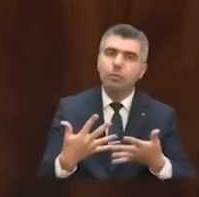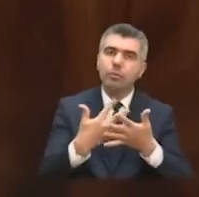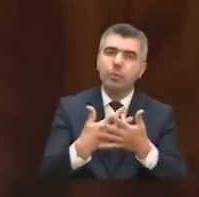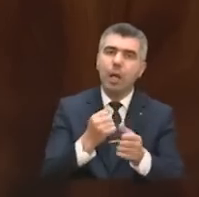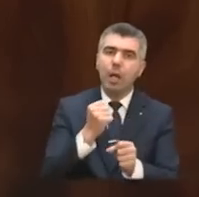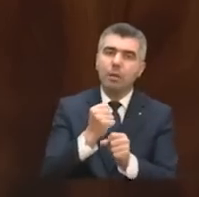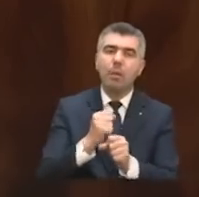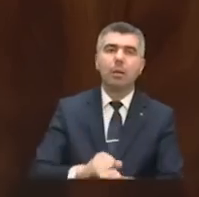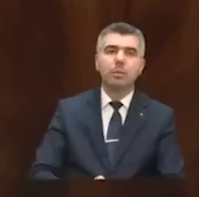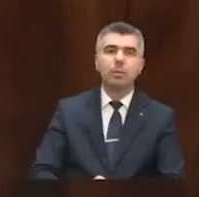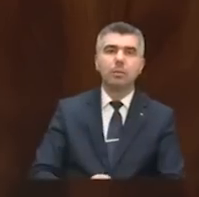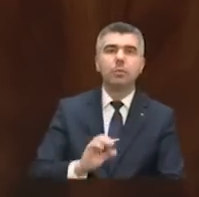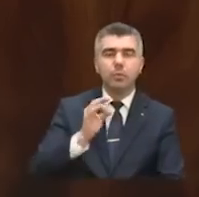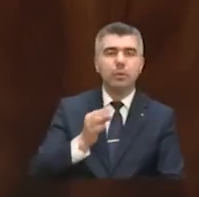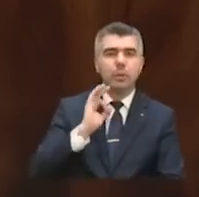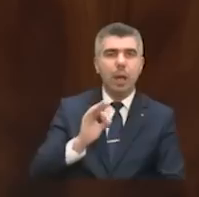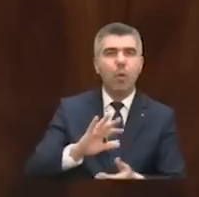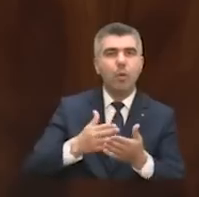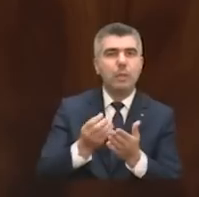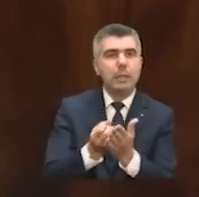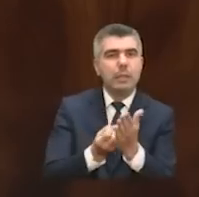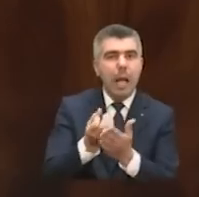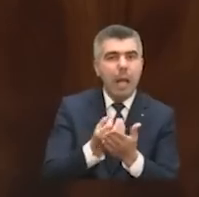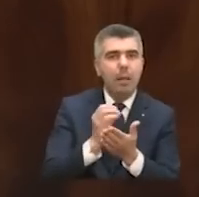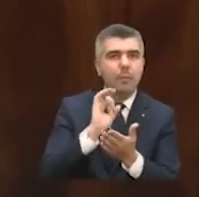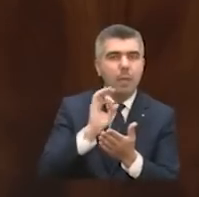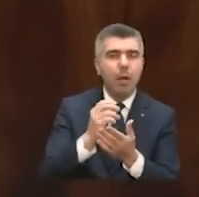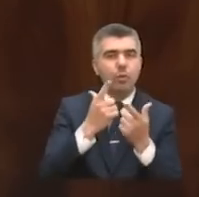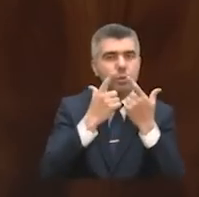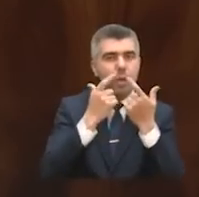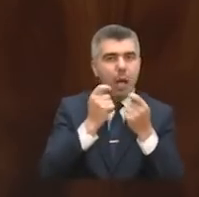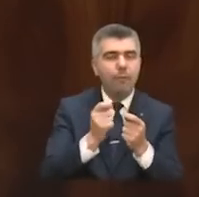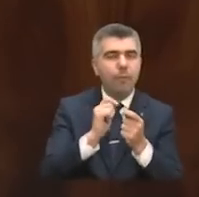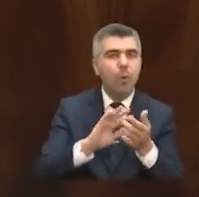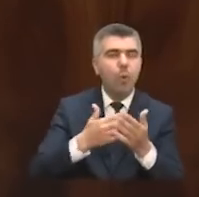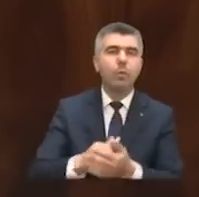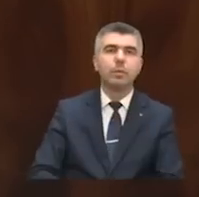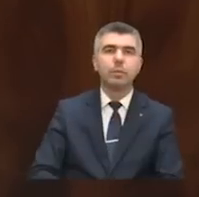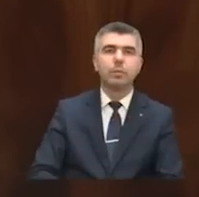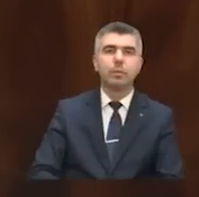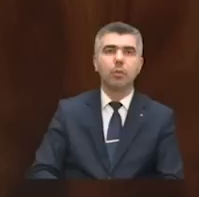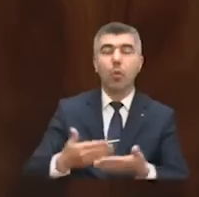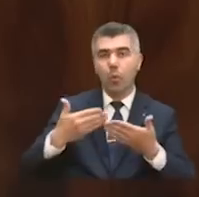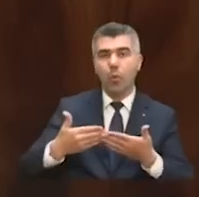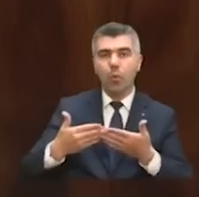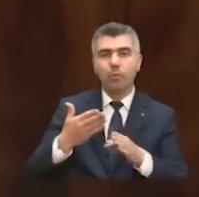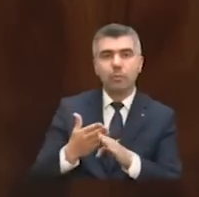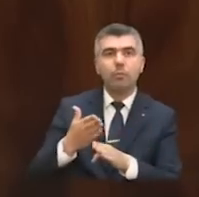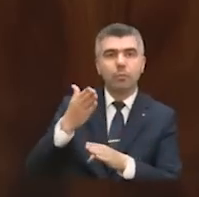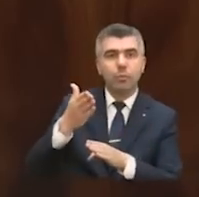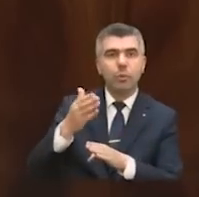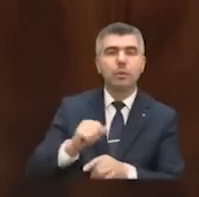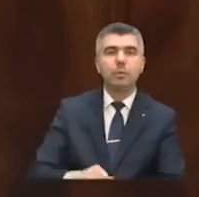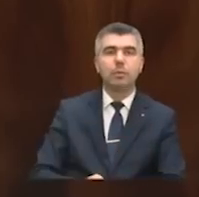العمل، يقدر يجلس، يقدر يتعلم، يقدر يشوف هذا ويشوف الحلول ديالو. اليوم كتمشي